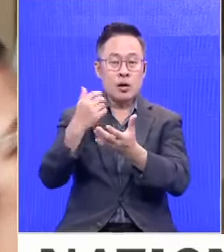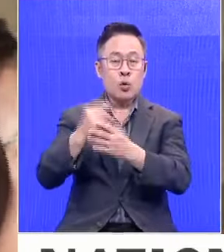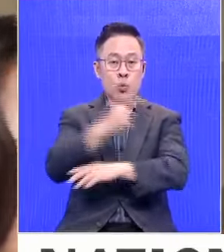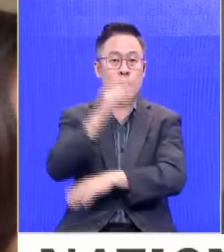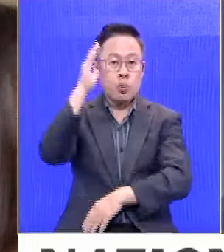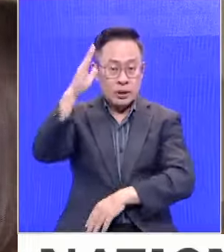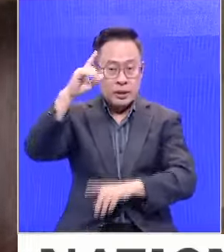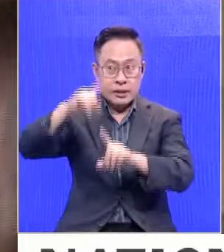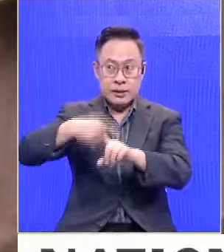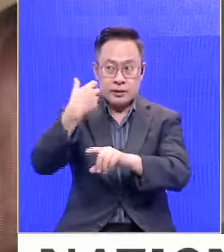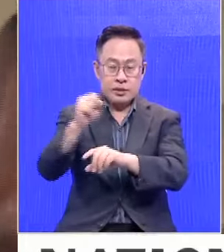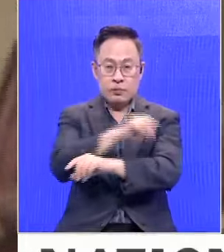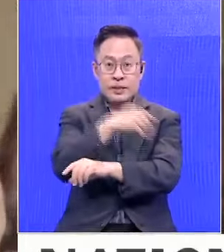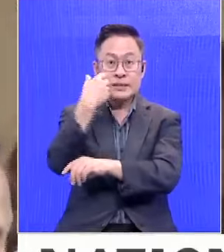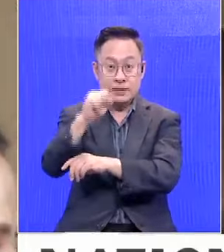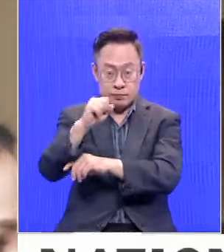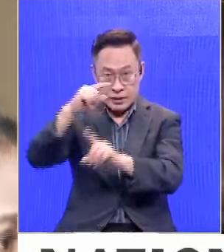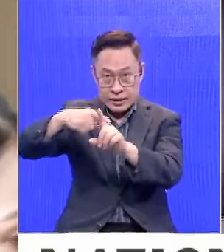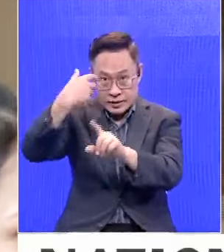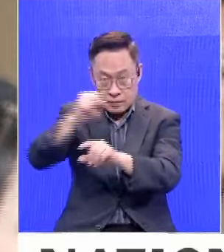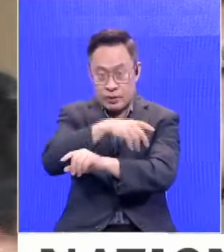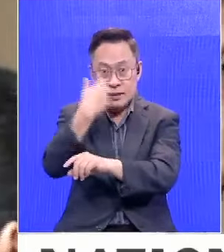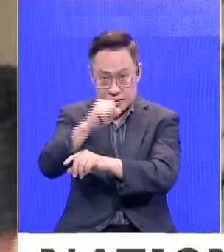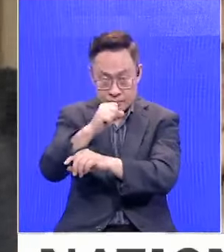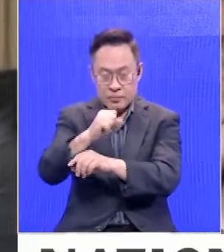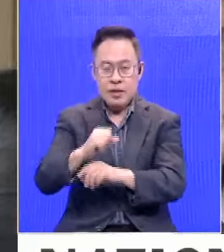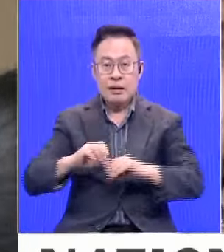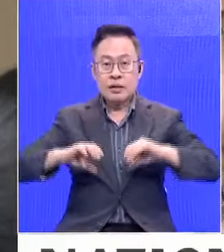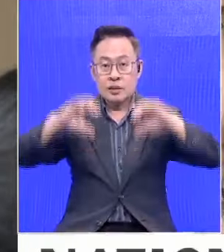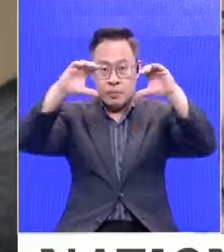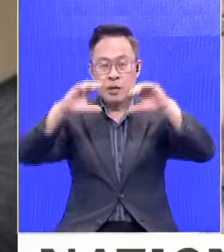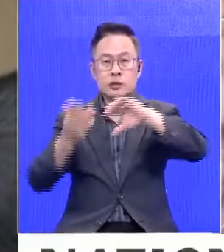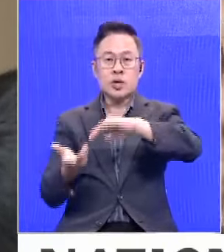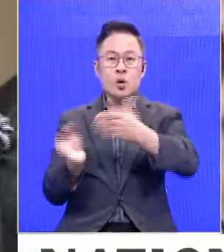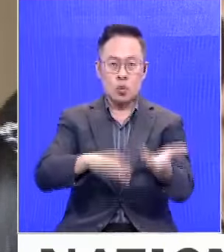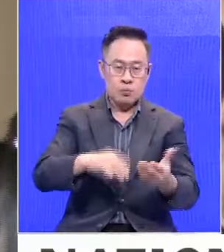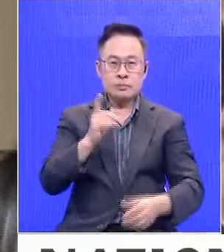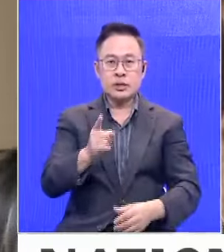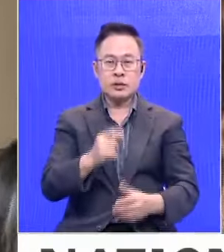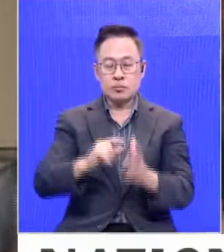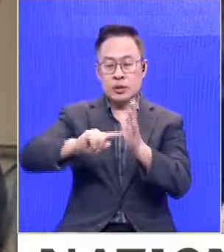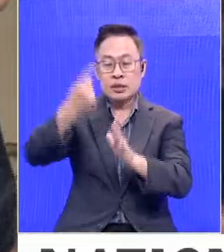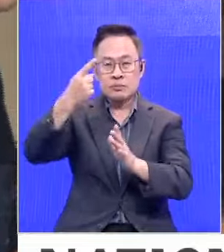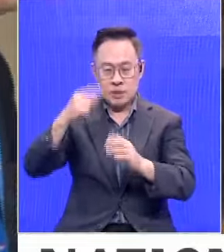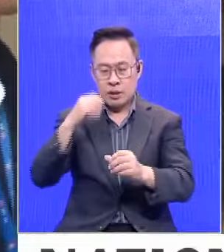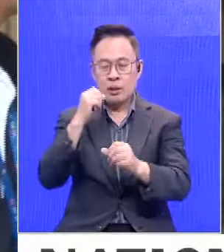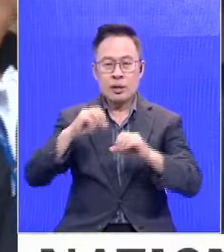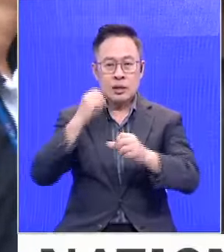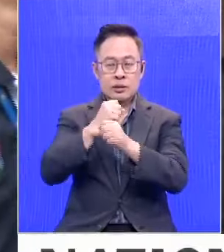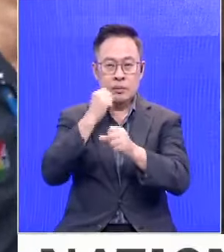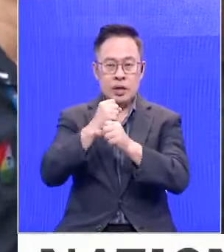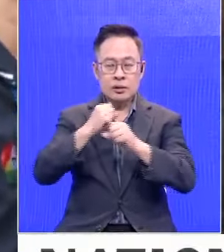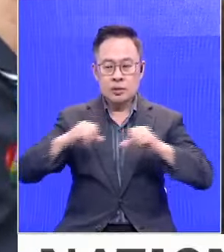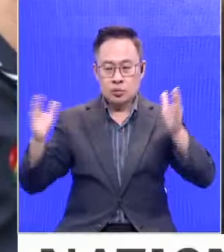พรุ่งนี้วันที่10แล้วใช่ไหม ใช่ นี่นับถอยหลังไม่ถึง24ชั่วโมงแล้วนะ ทำงานกี่เดือนเนี่ยนายกแพทองธารเนี่ย โอ้ถึงเดือนยังไม่ถึ